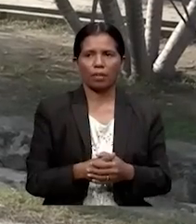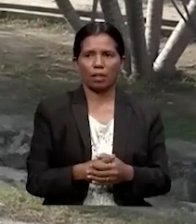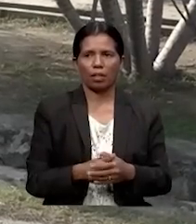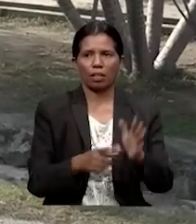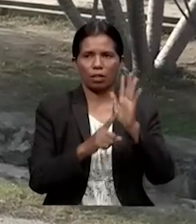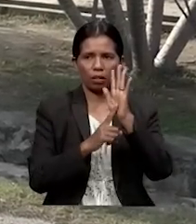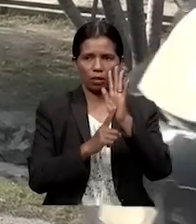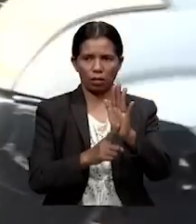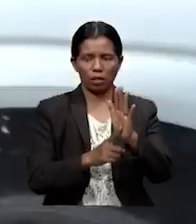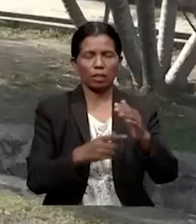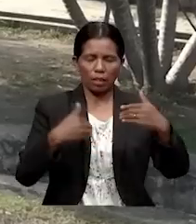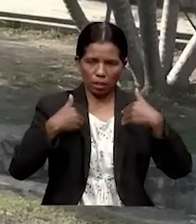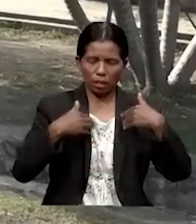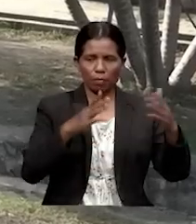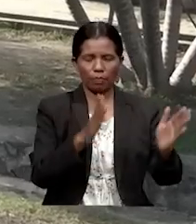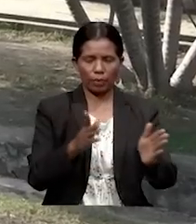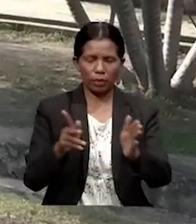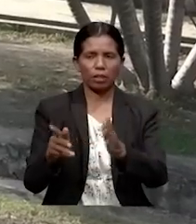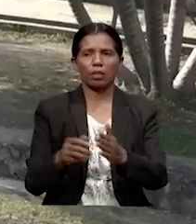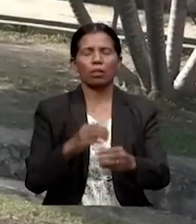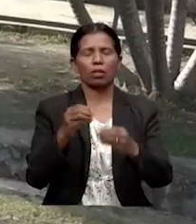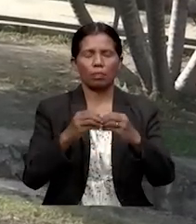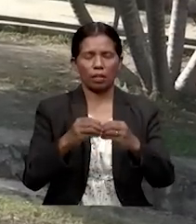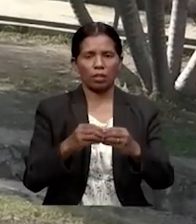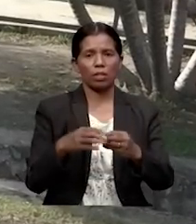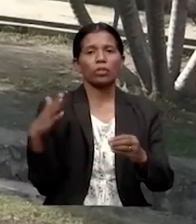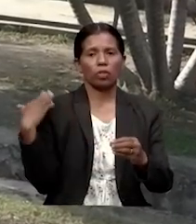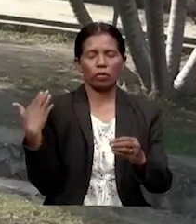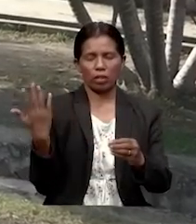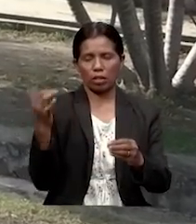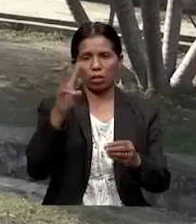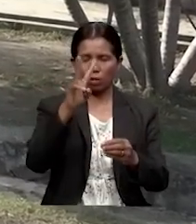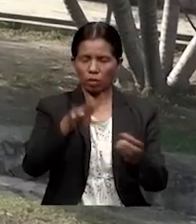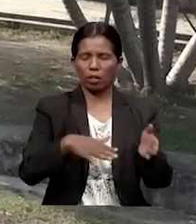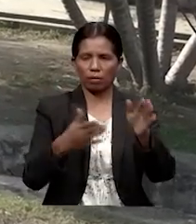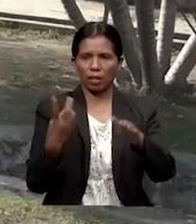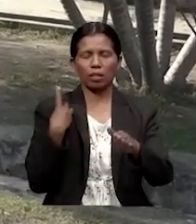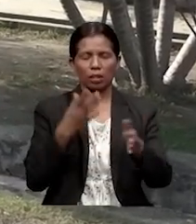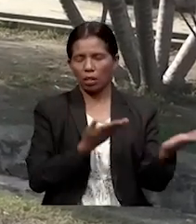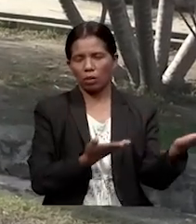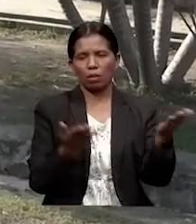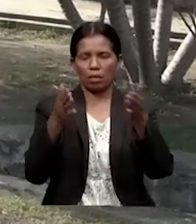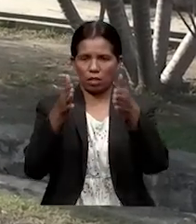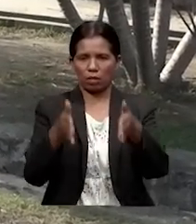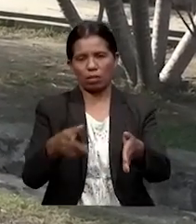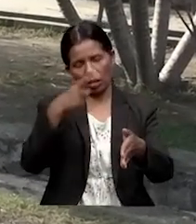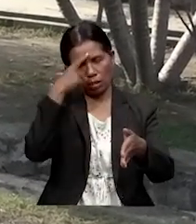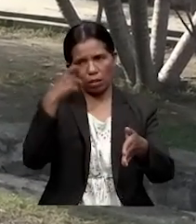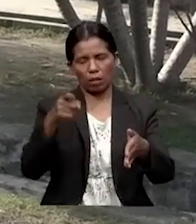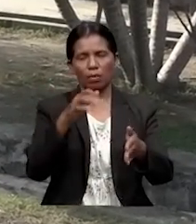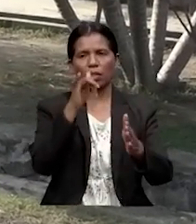e a processo é lá. A quando para matar isso, eu vim da la rumah ita aku ikedas, tamba ita